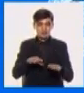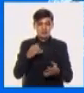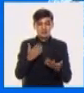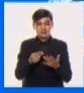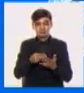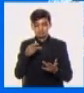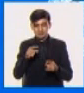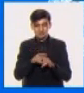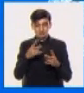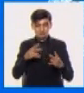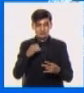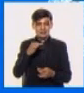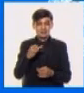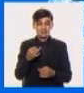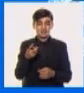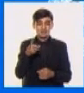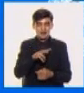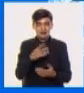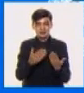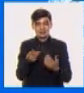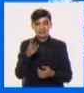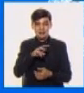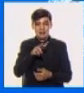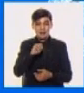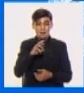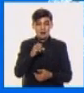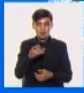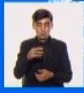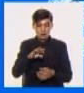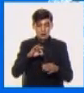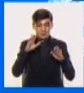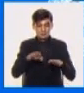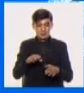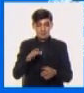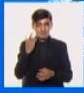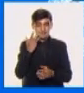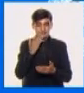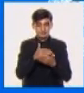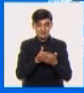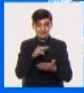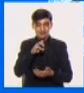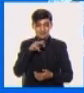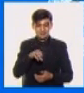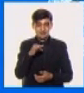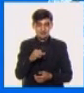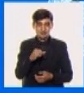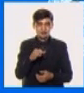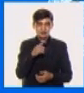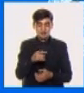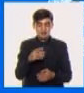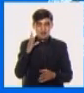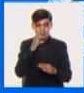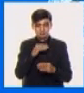сдает в двух или трех лабораториях параллельно тест. К сожалению, это создает